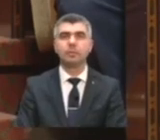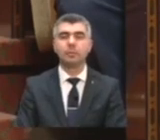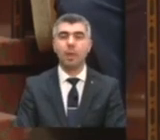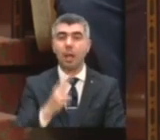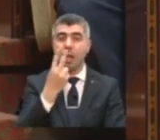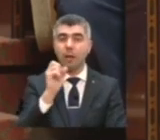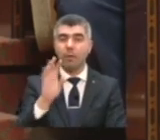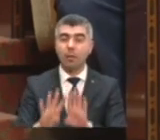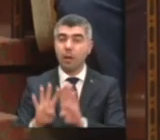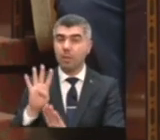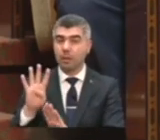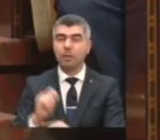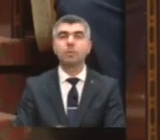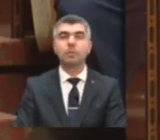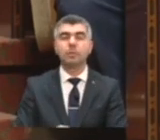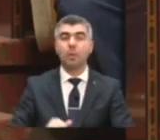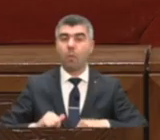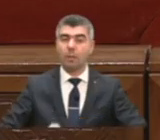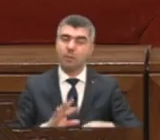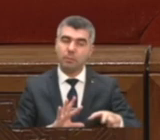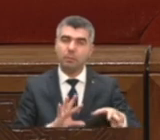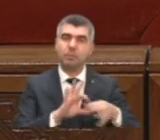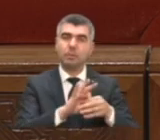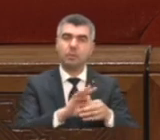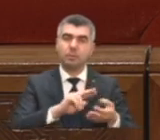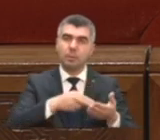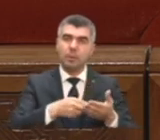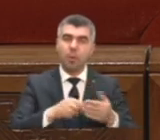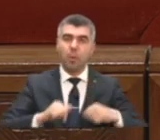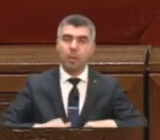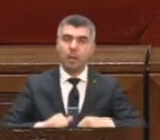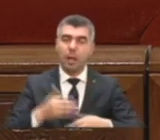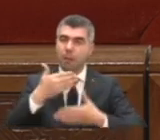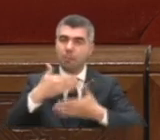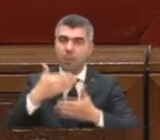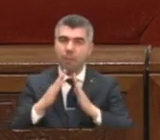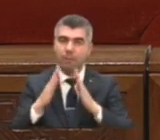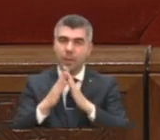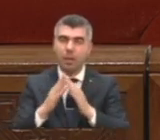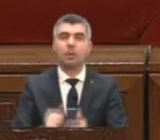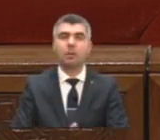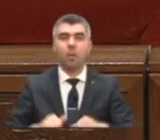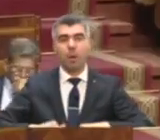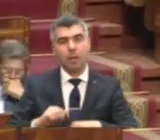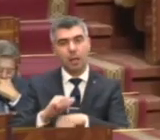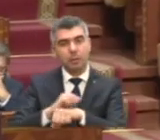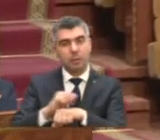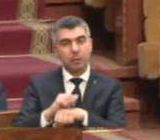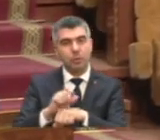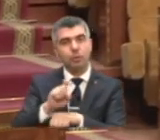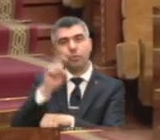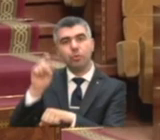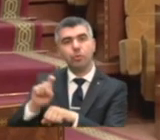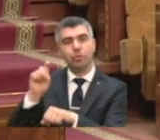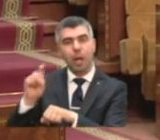2014 سيدة وزيرة دارت اتفاقية إطار، كانت فيها وزارة الإسكان، كانت وزارة الداخلية والجماعات الترابية